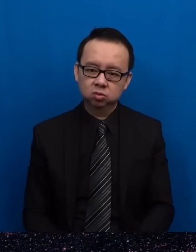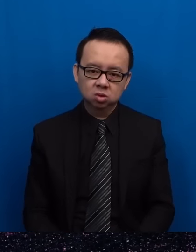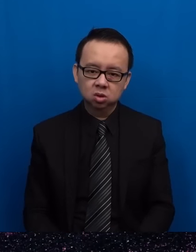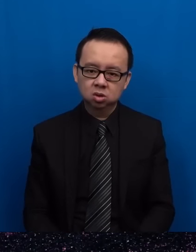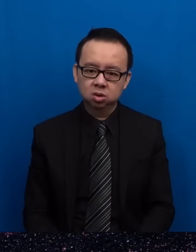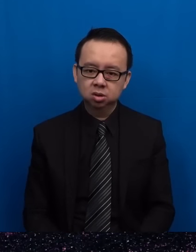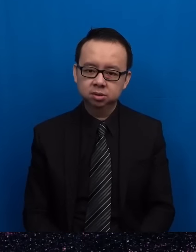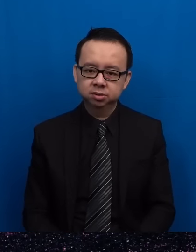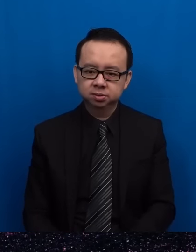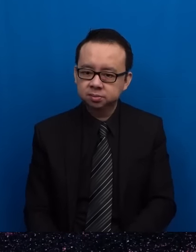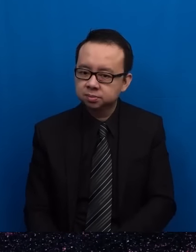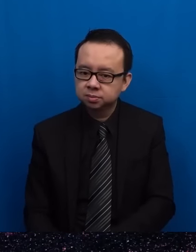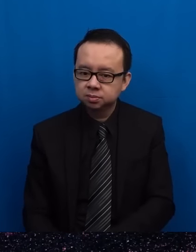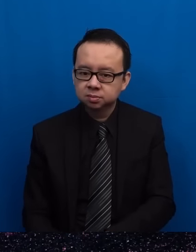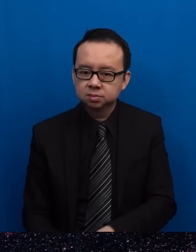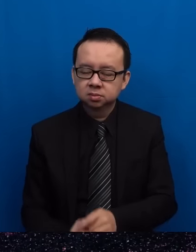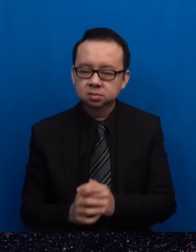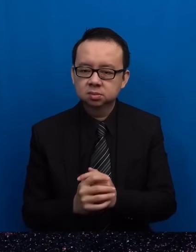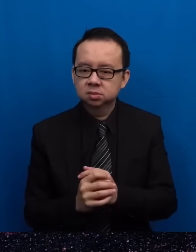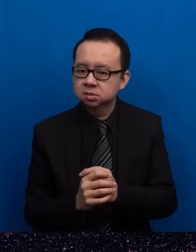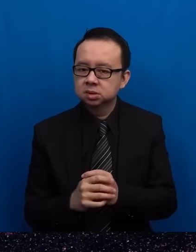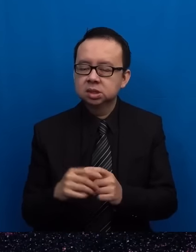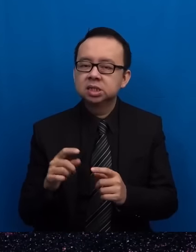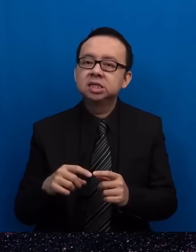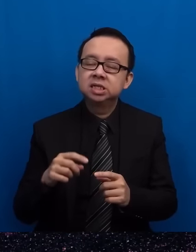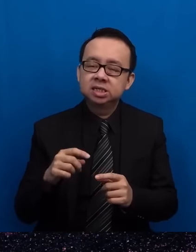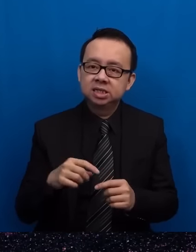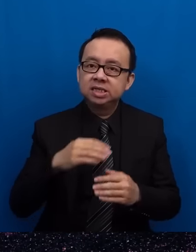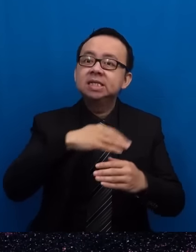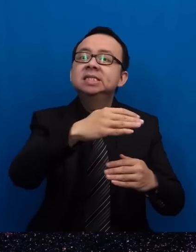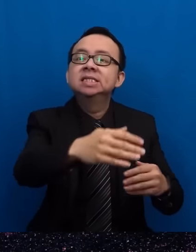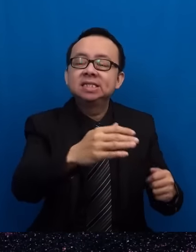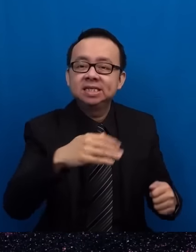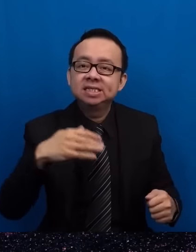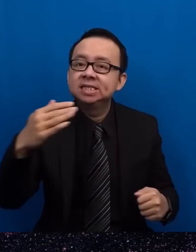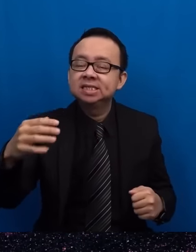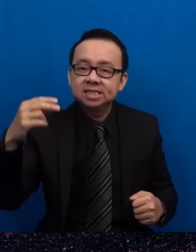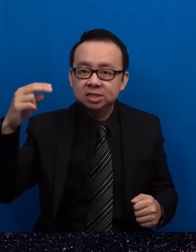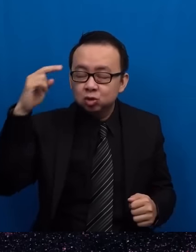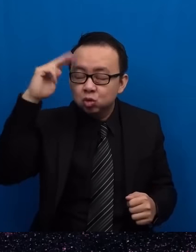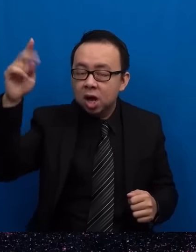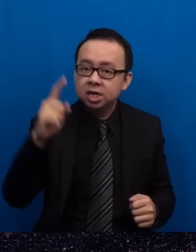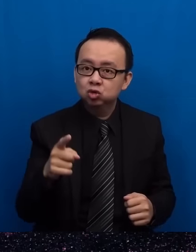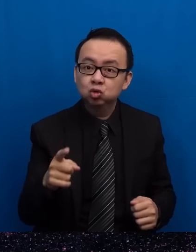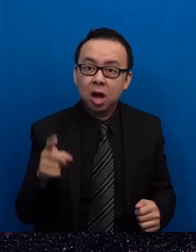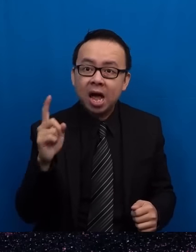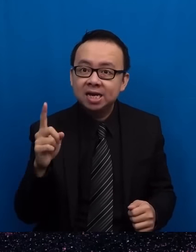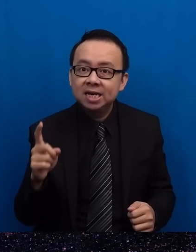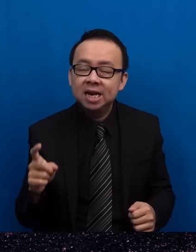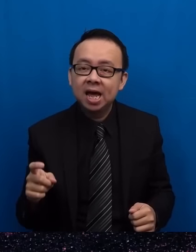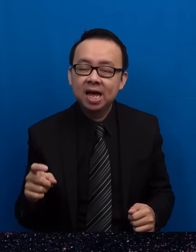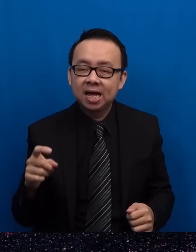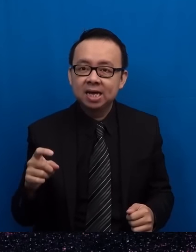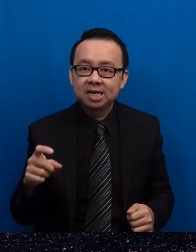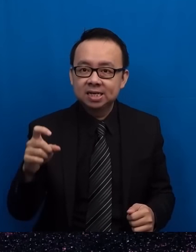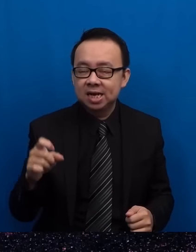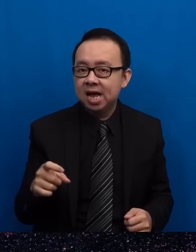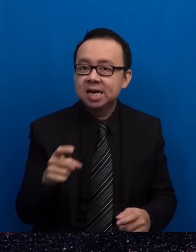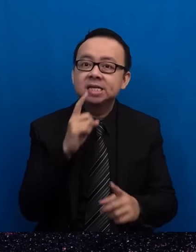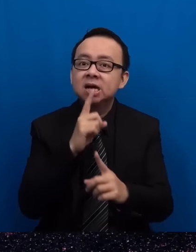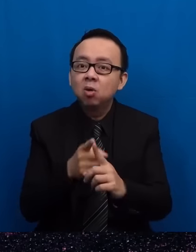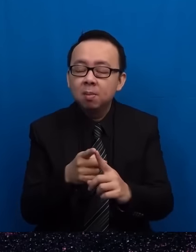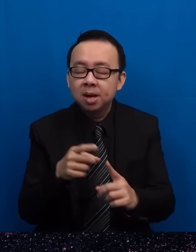God's side. Di sisi Allah ada 3 tindakan atau cara menjawab doa kita. Yang terdiri dari, kita lihat